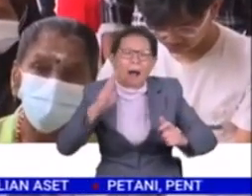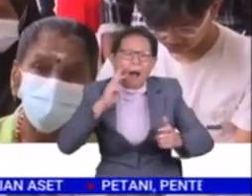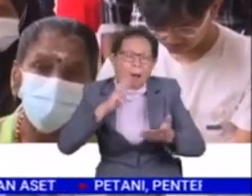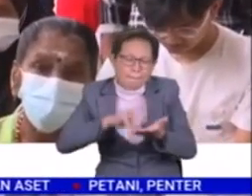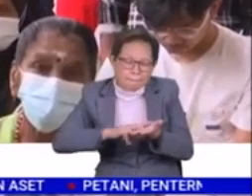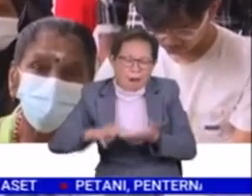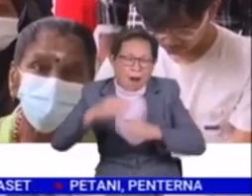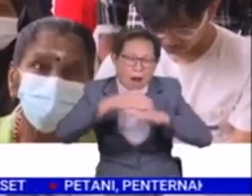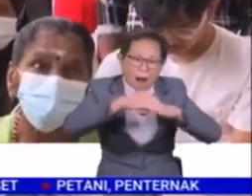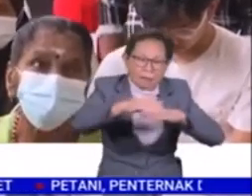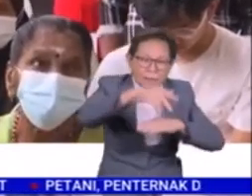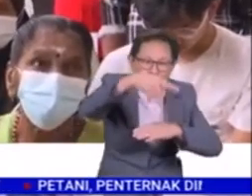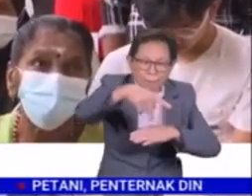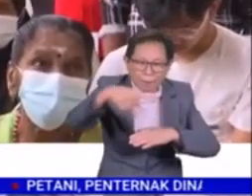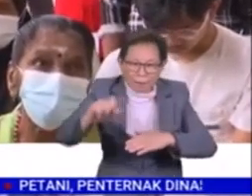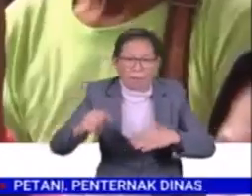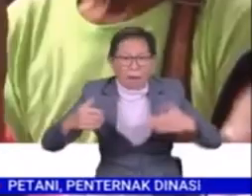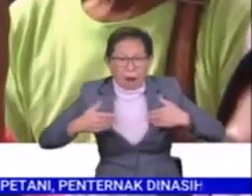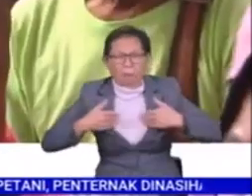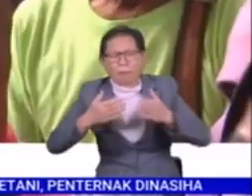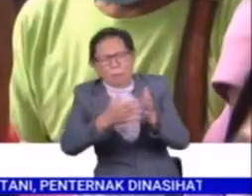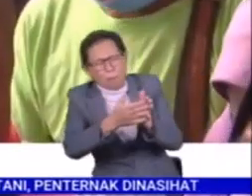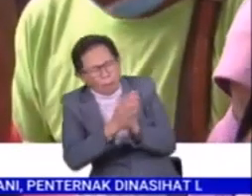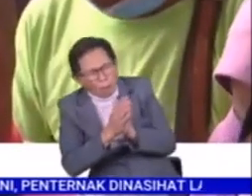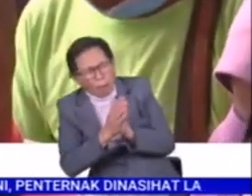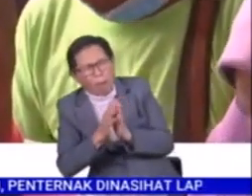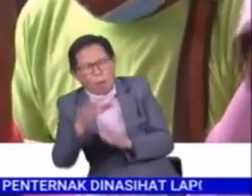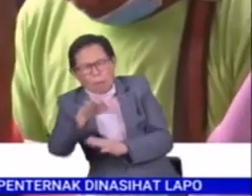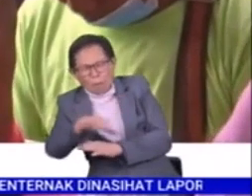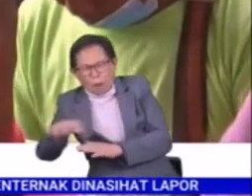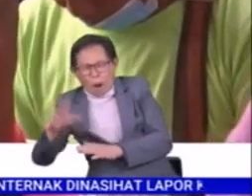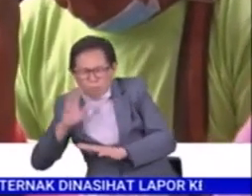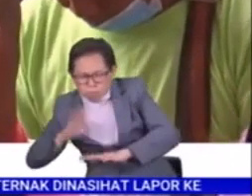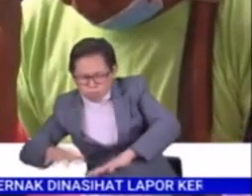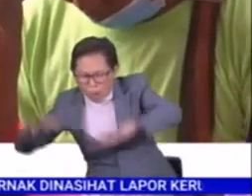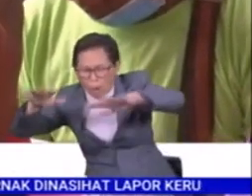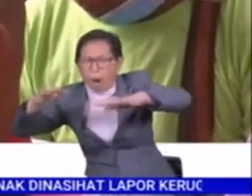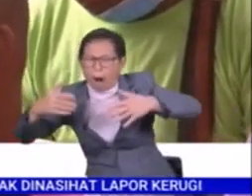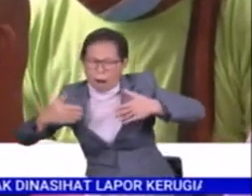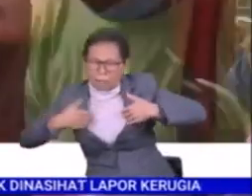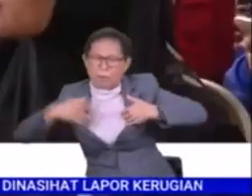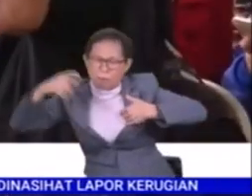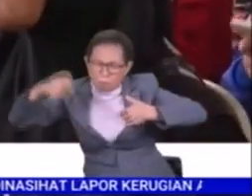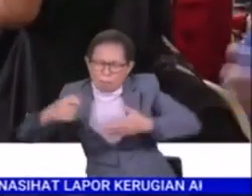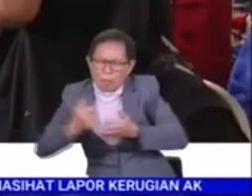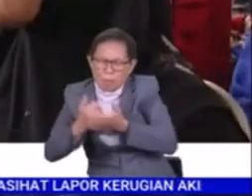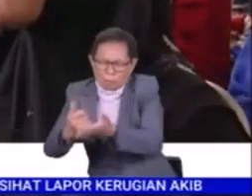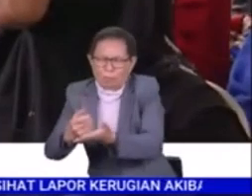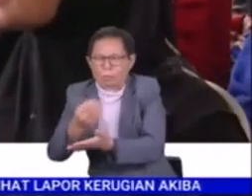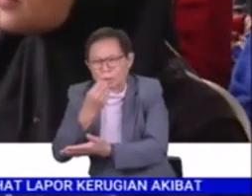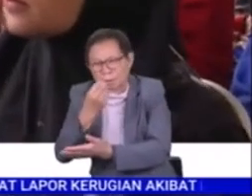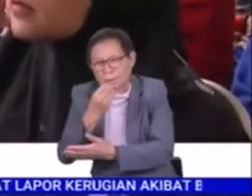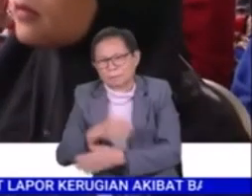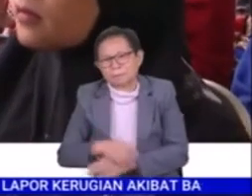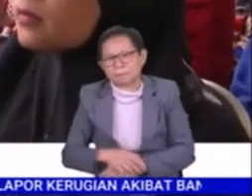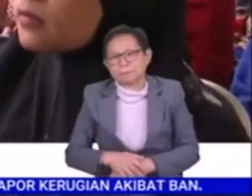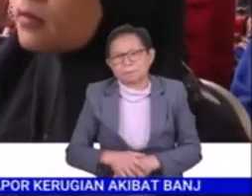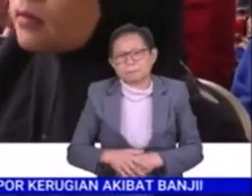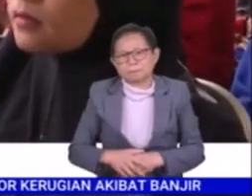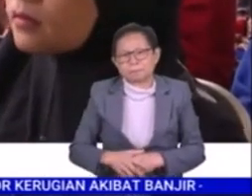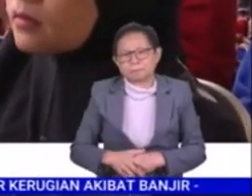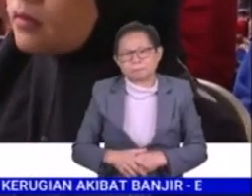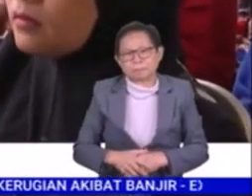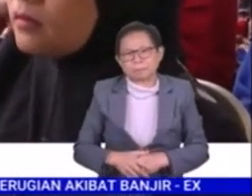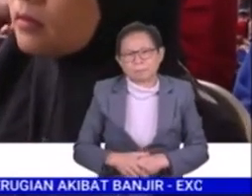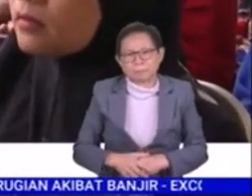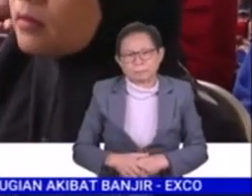Sementara PPS. Namun, terdapat permintaan di kawasan terkepung banjir yang turut memerlukan bantuan makanan.